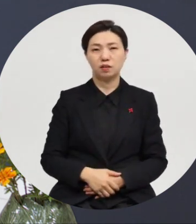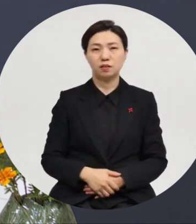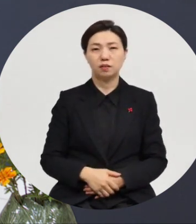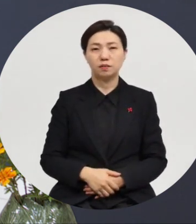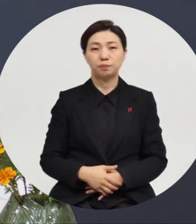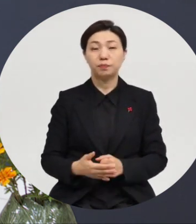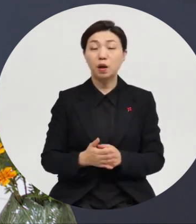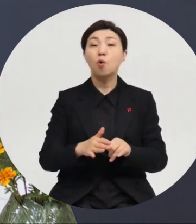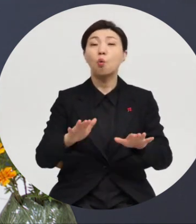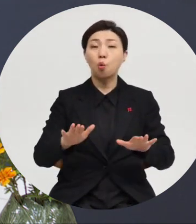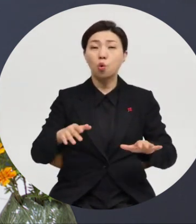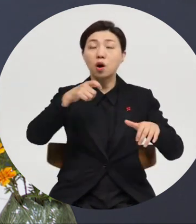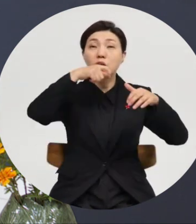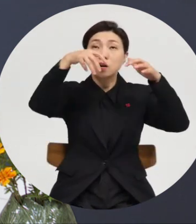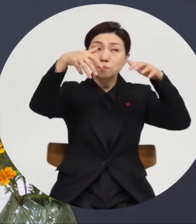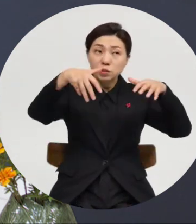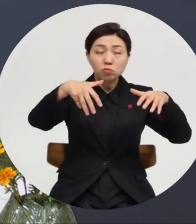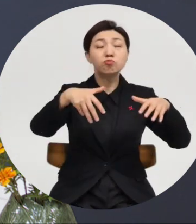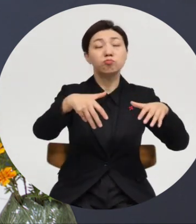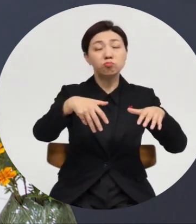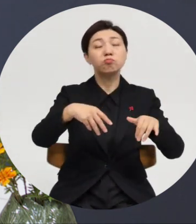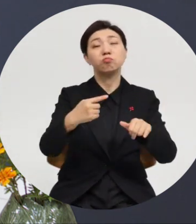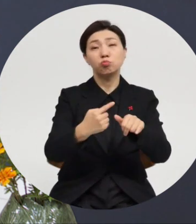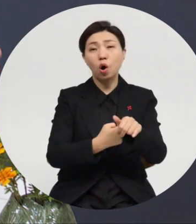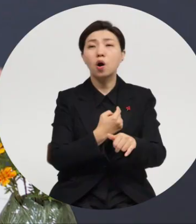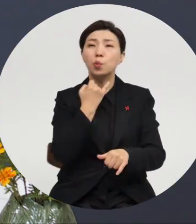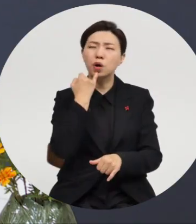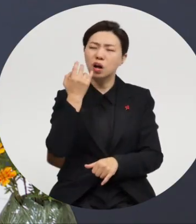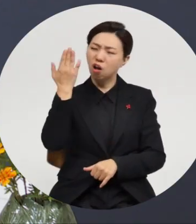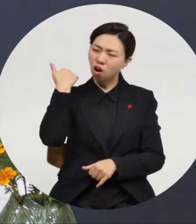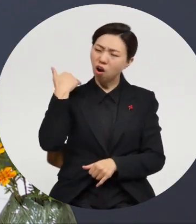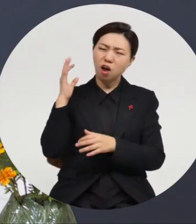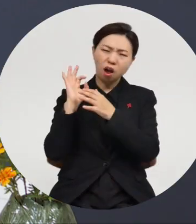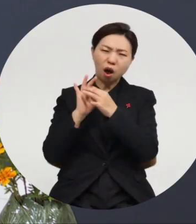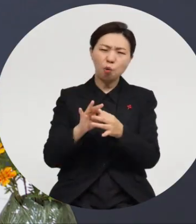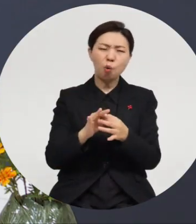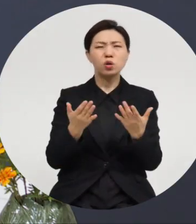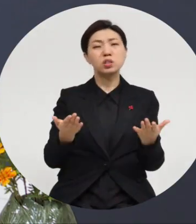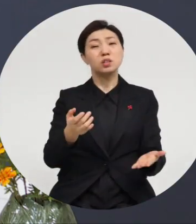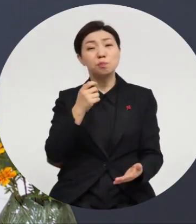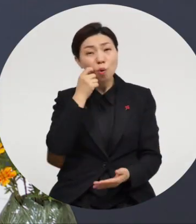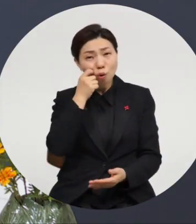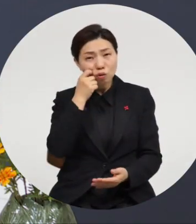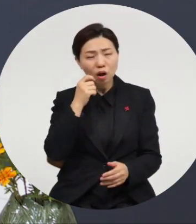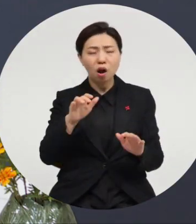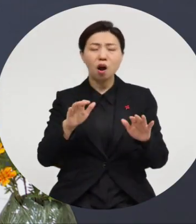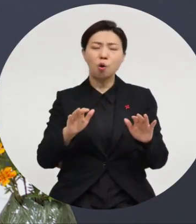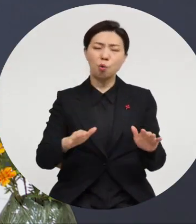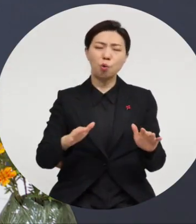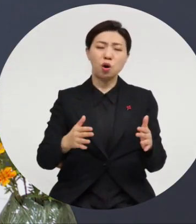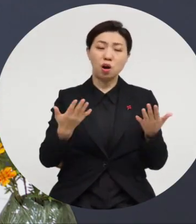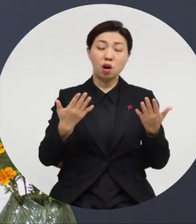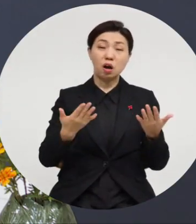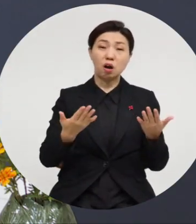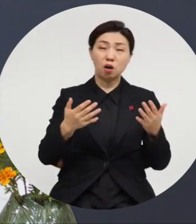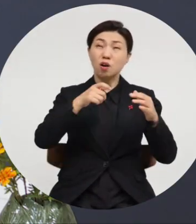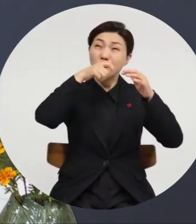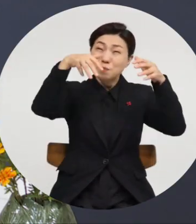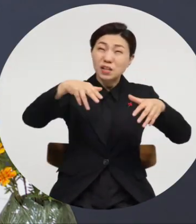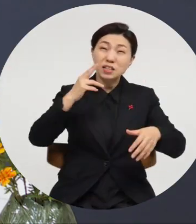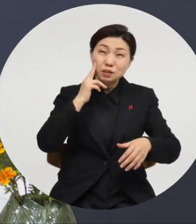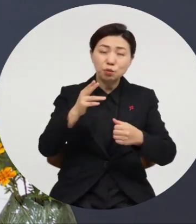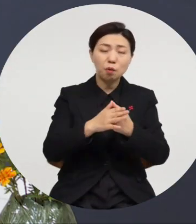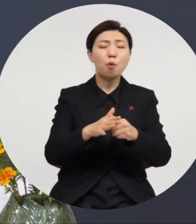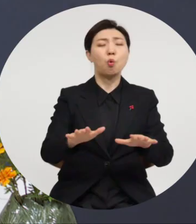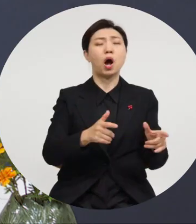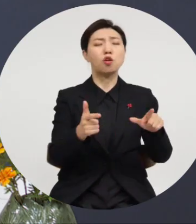있다 얘기예요. 그러니까 오늘은 비가 오니까 그동안에 쉬지도 못했는데 어때요? 오늘